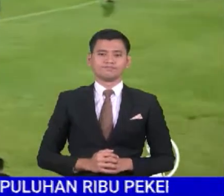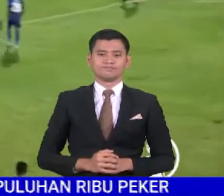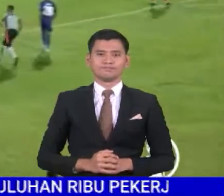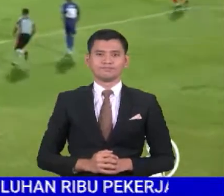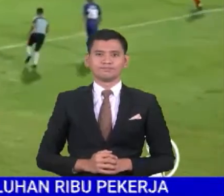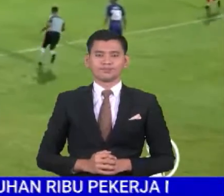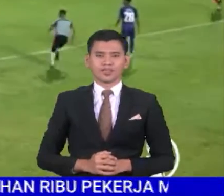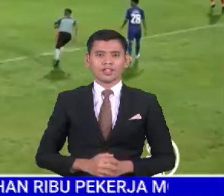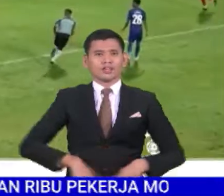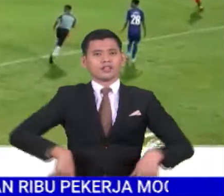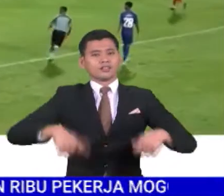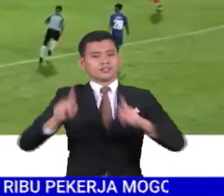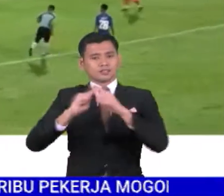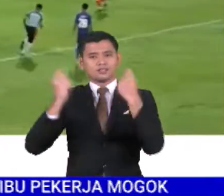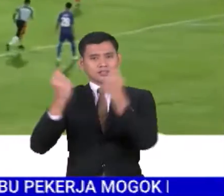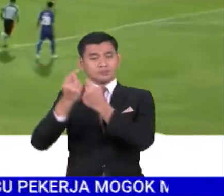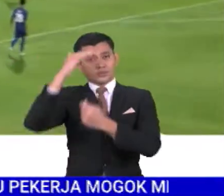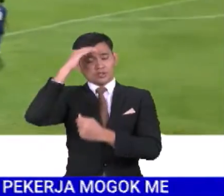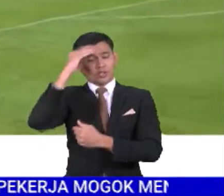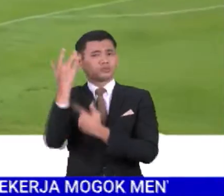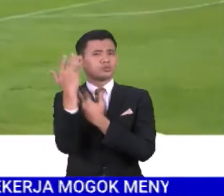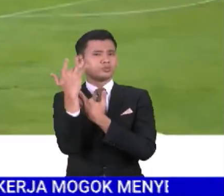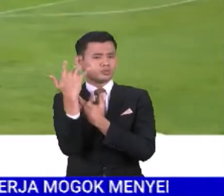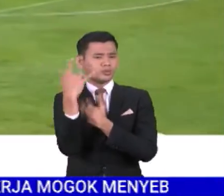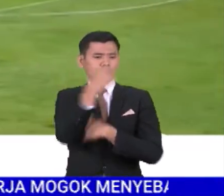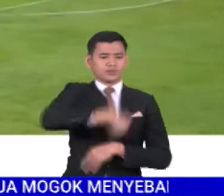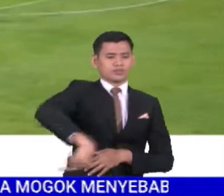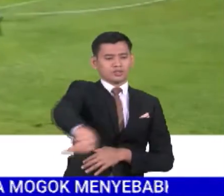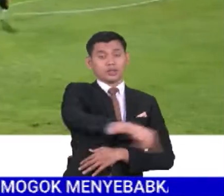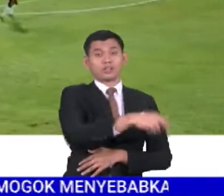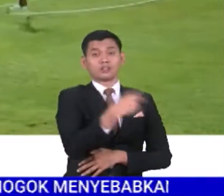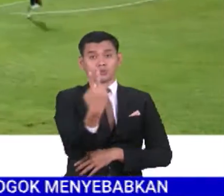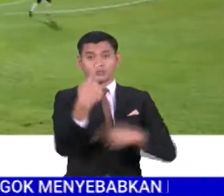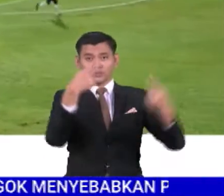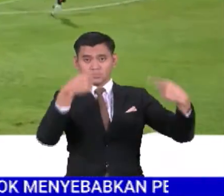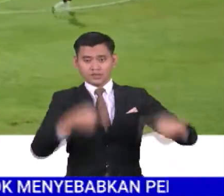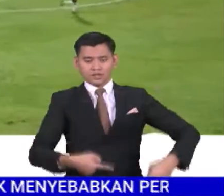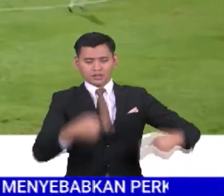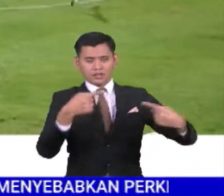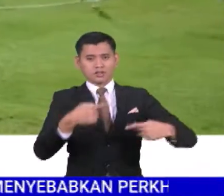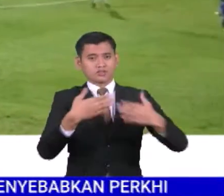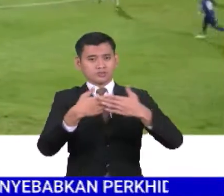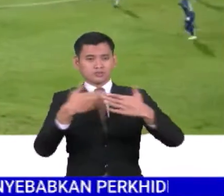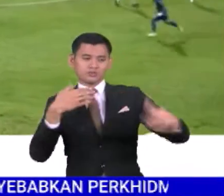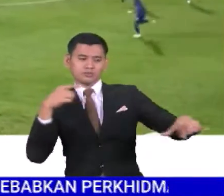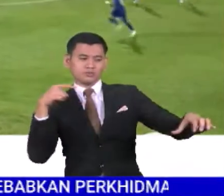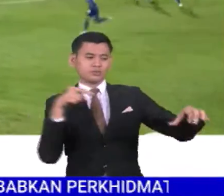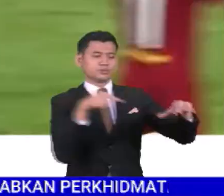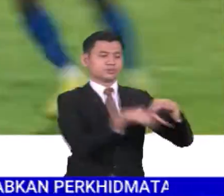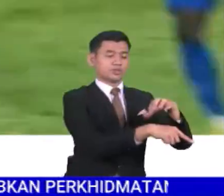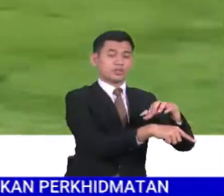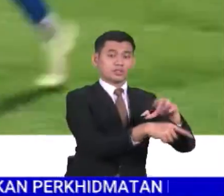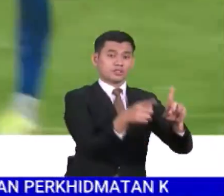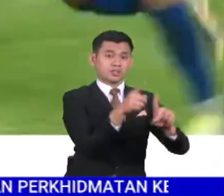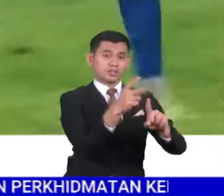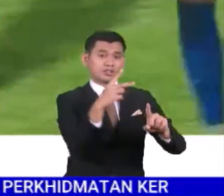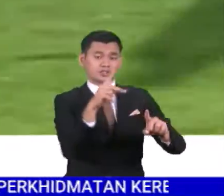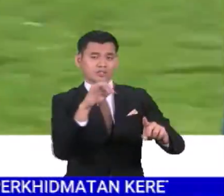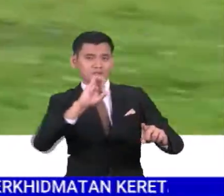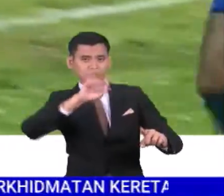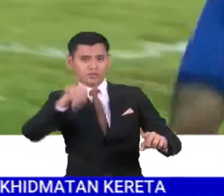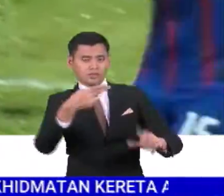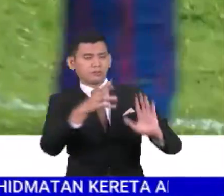Dalam perlawanan tersebut, JDT2 terpaksa menunggu sehingga ke babak kedua perlawanan sebelum menghasilkan jaringan pendahuluan menerusi Darren Sham KK George pada